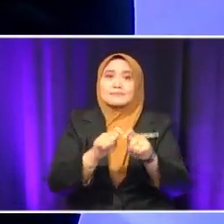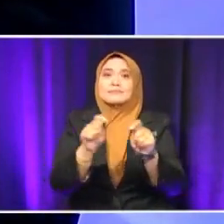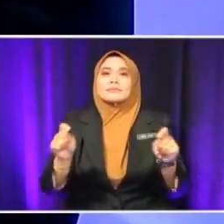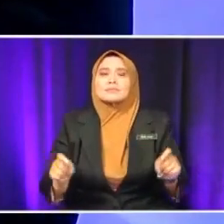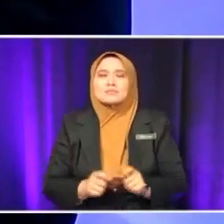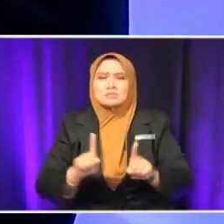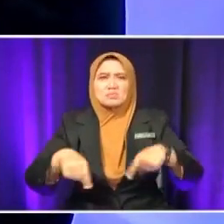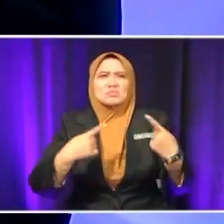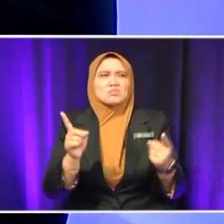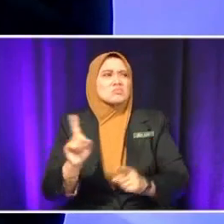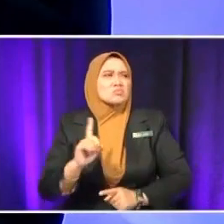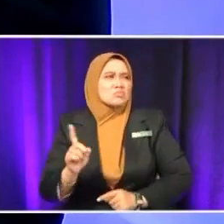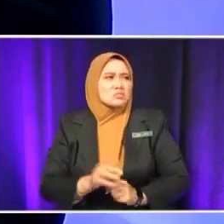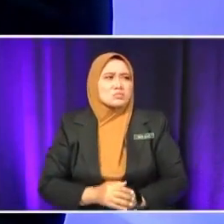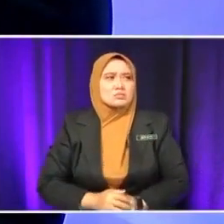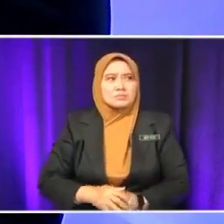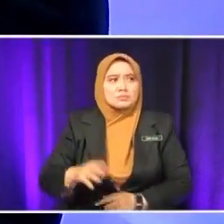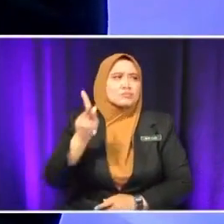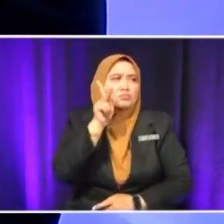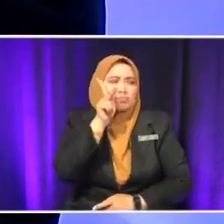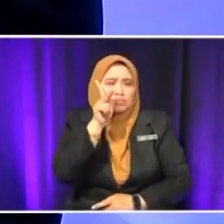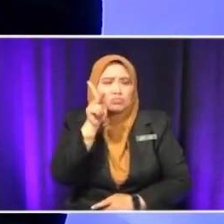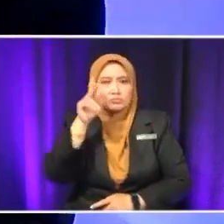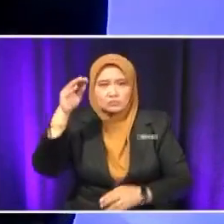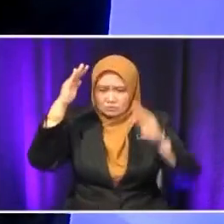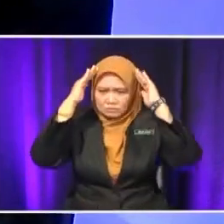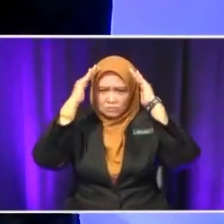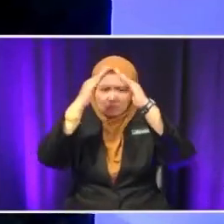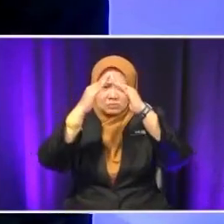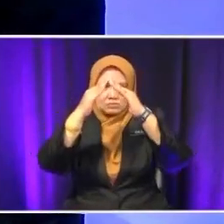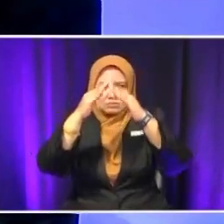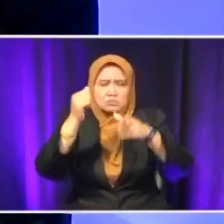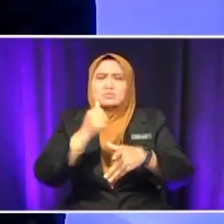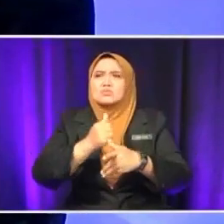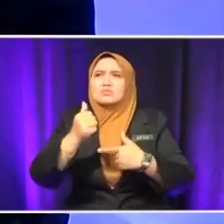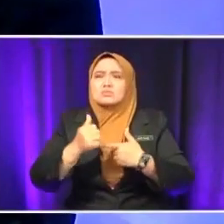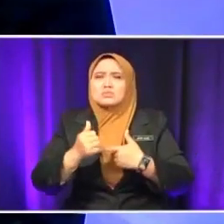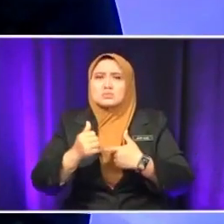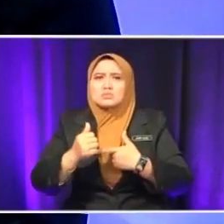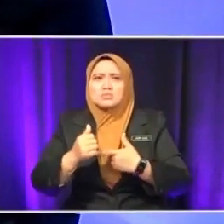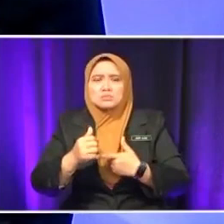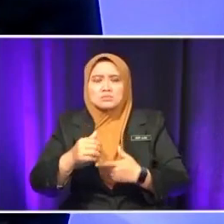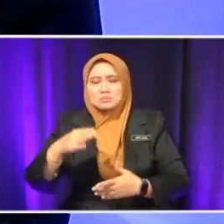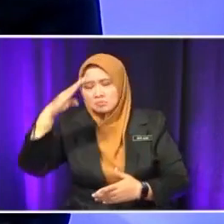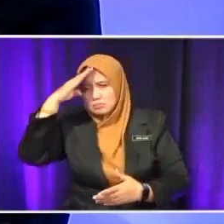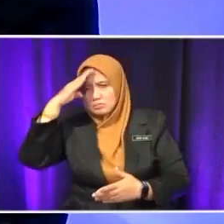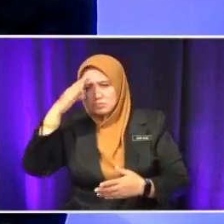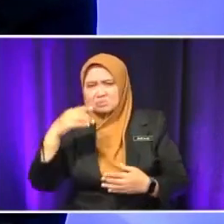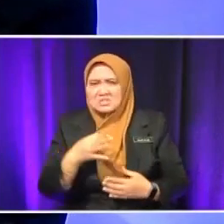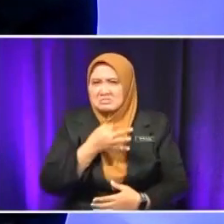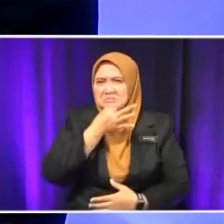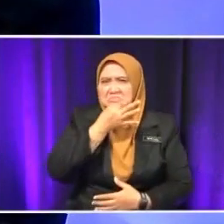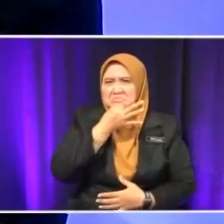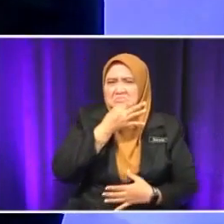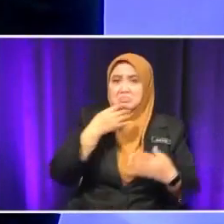atau Kuantan cikgu. Tapi cikgu saya nak tanya ni, hairanlah pattern ni pelik sikit. Ada anak panah lah cikgu. Biasanya pattern tak ada anak